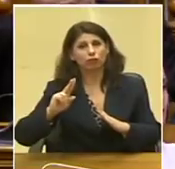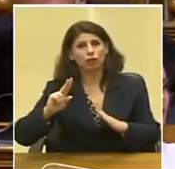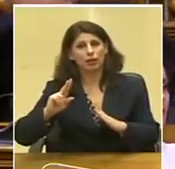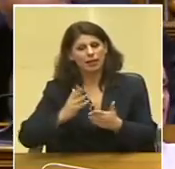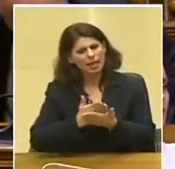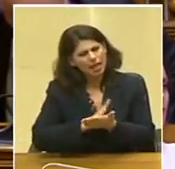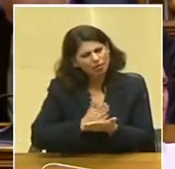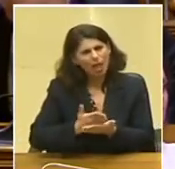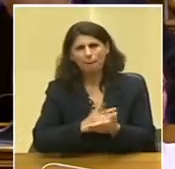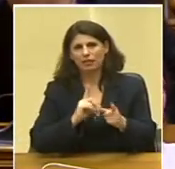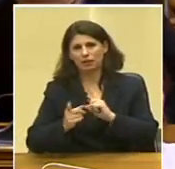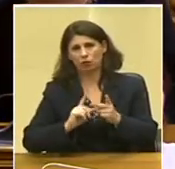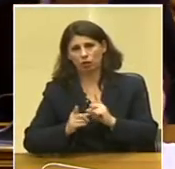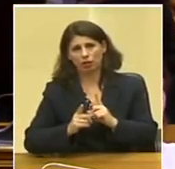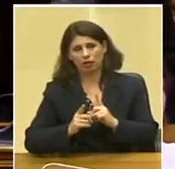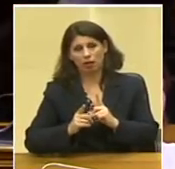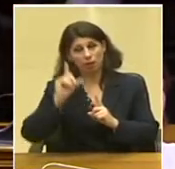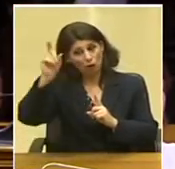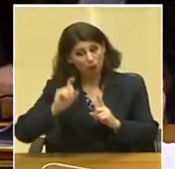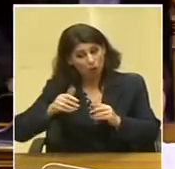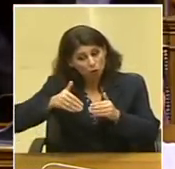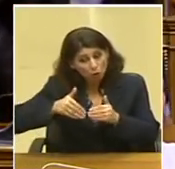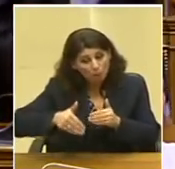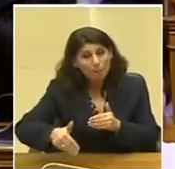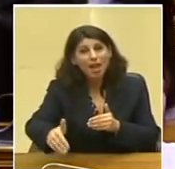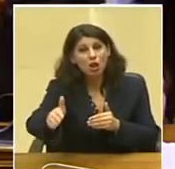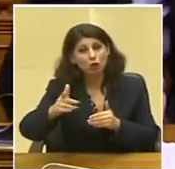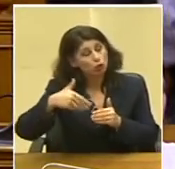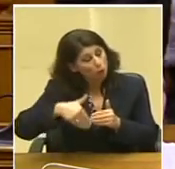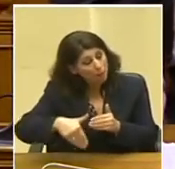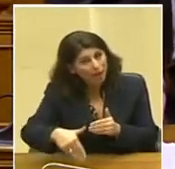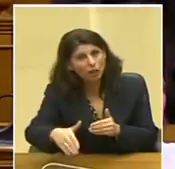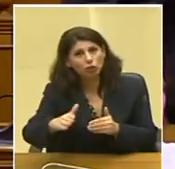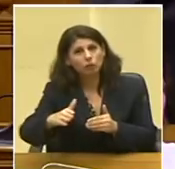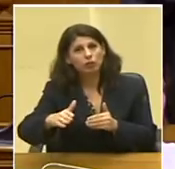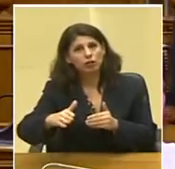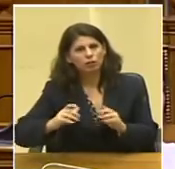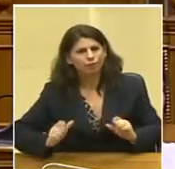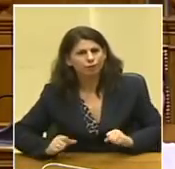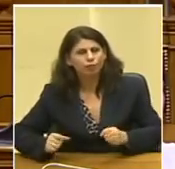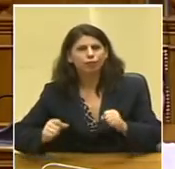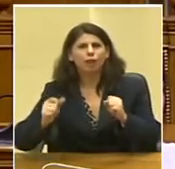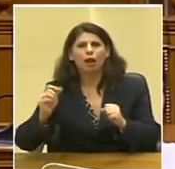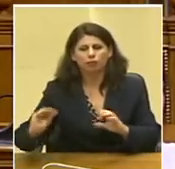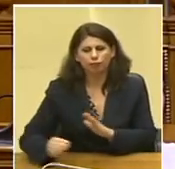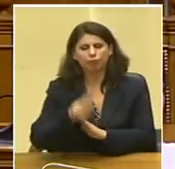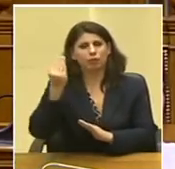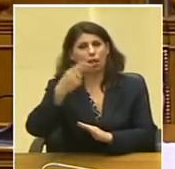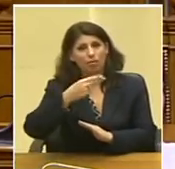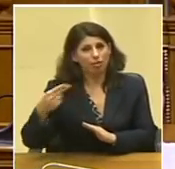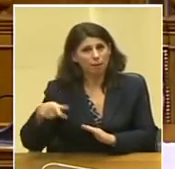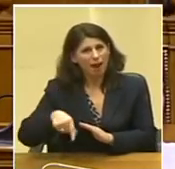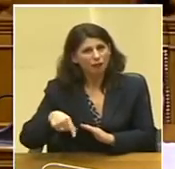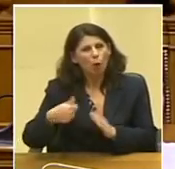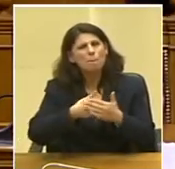συμφωνία, από το ενδεχόμενο στο μέλλον να ηγερθεί ζήτημα τέτοιο